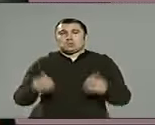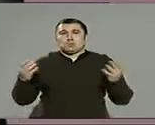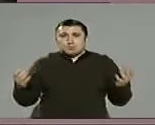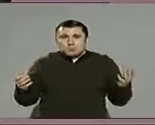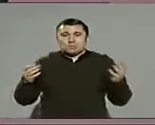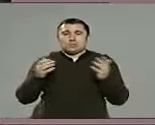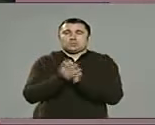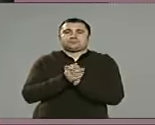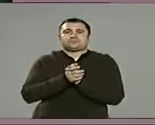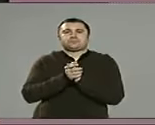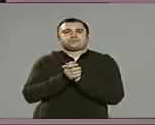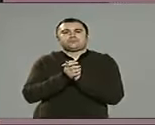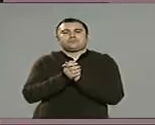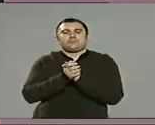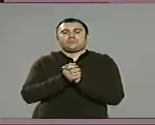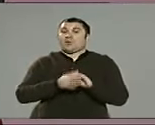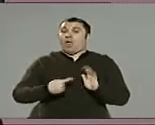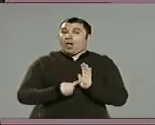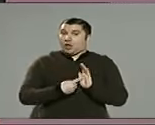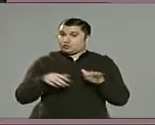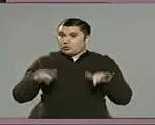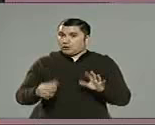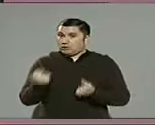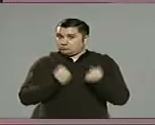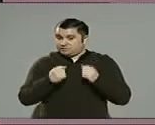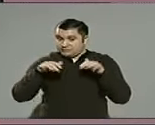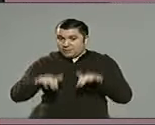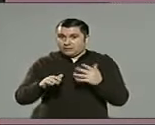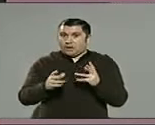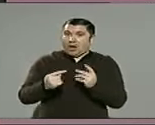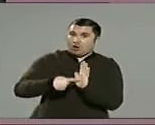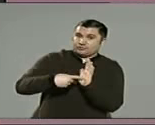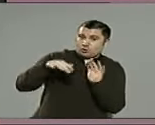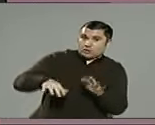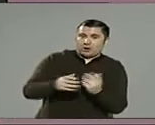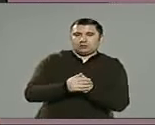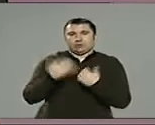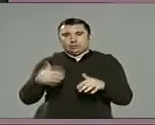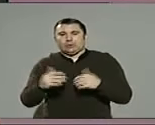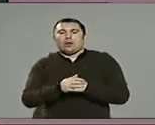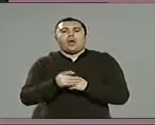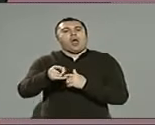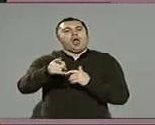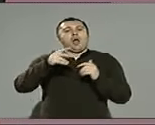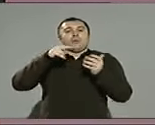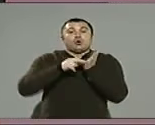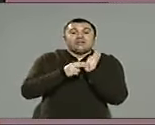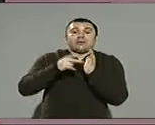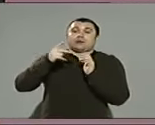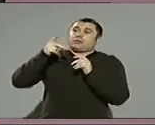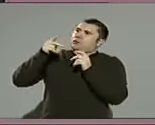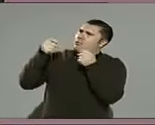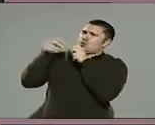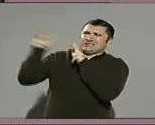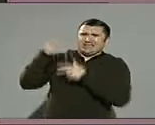Angesichts der gewaltigen Herausforderungen, vor denen wir heute stehen, ist die Politik von CDU, CSU und FDP in der Bundesregierung ja kaum noch ernst